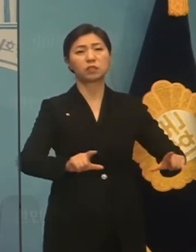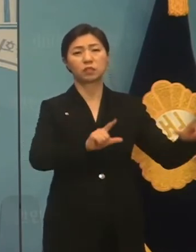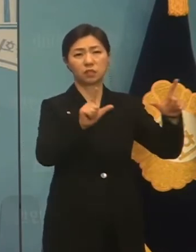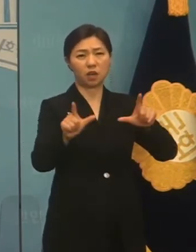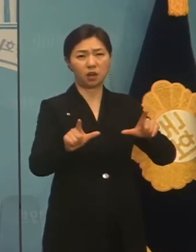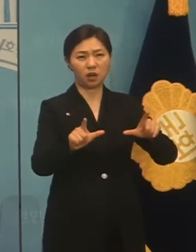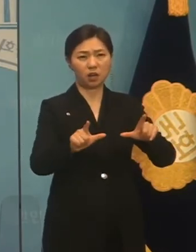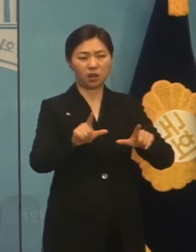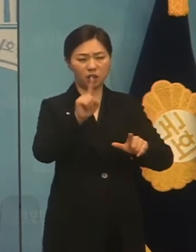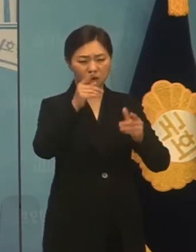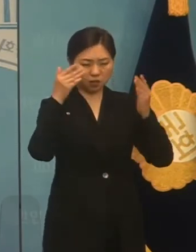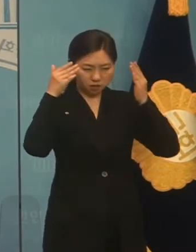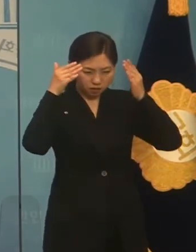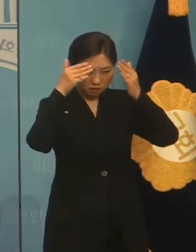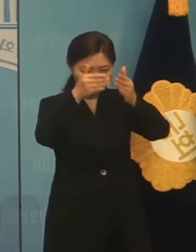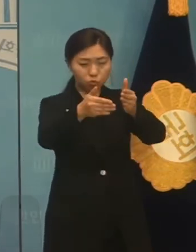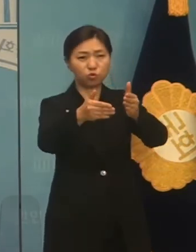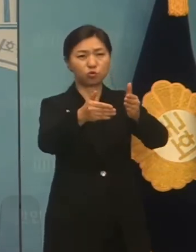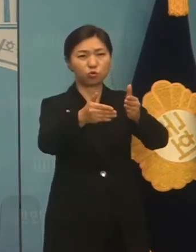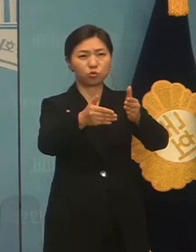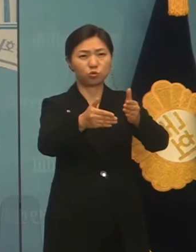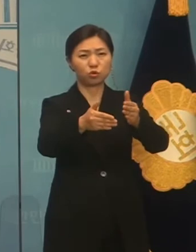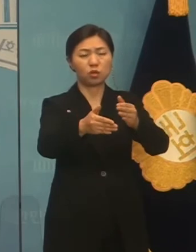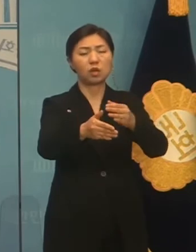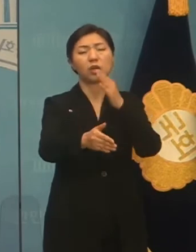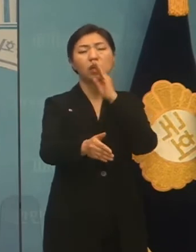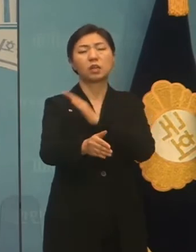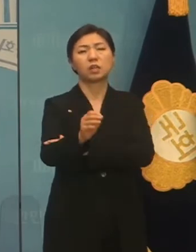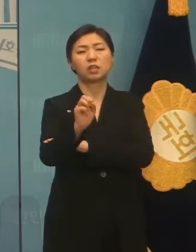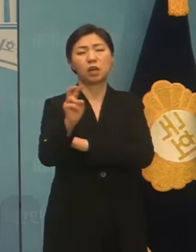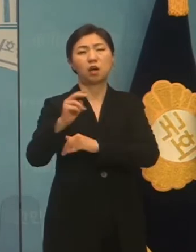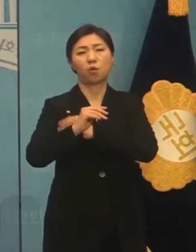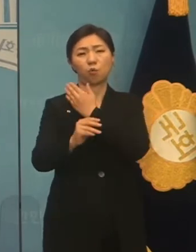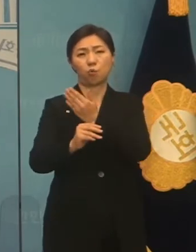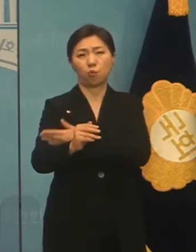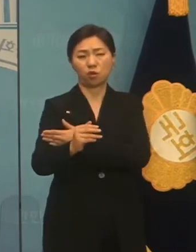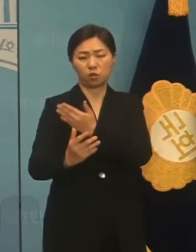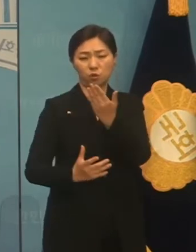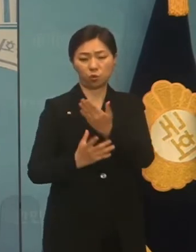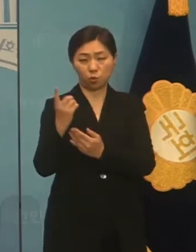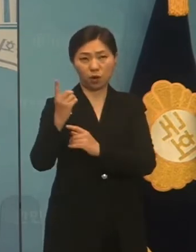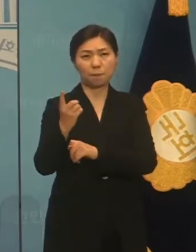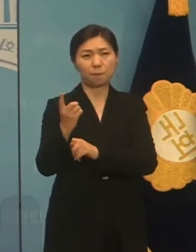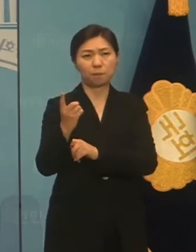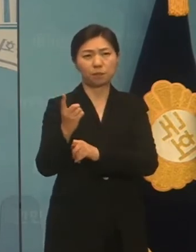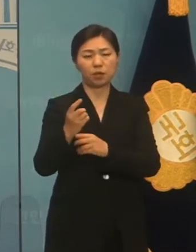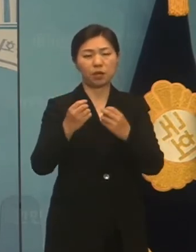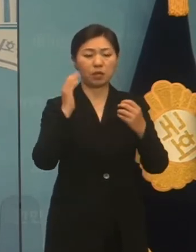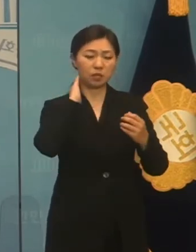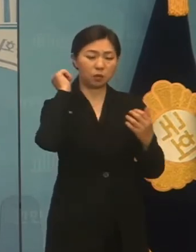일념으로 야권 통합을 통해 정권 교체를 이루겠습니다.